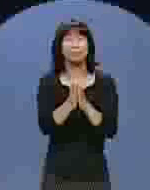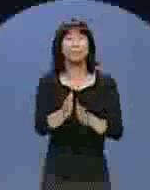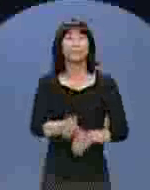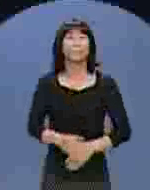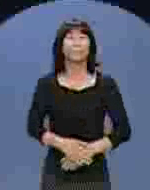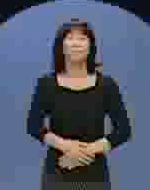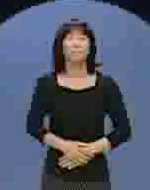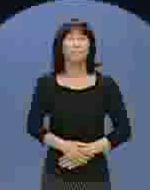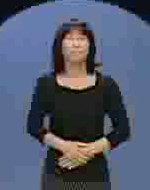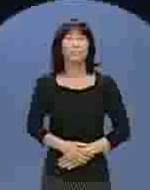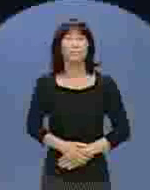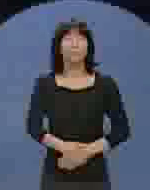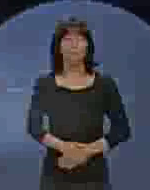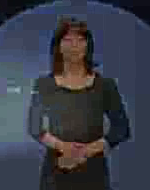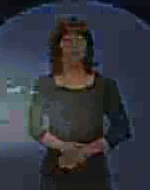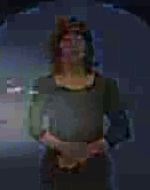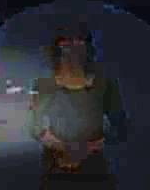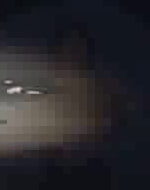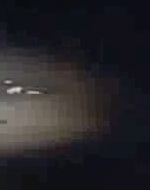られました。